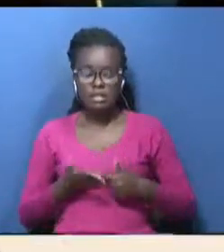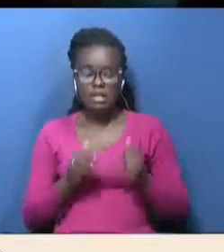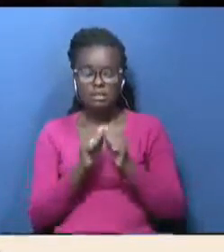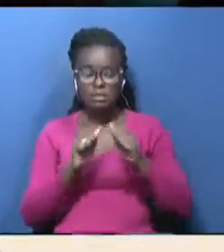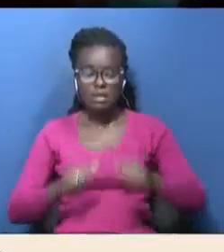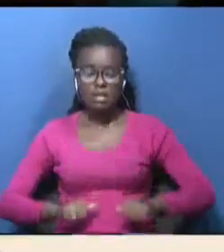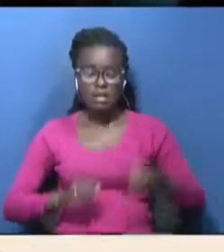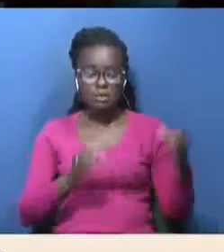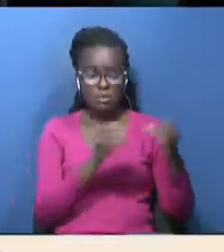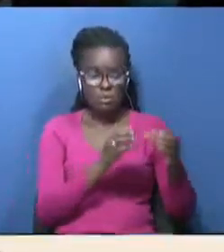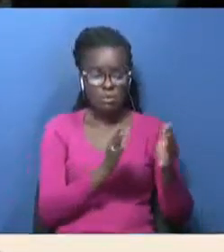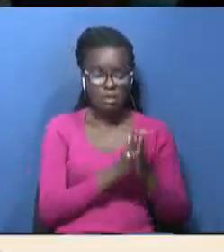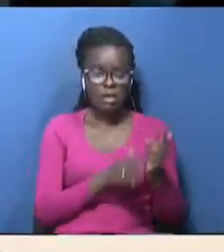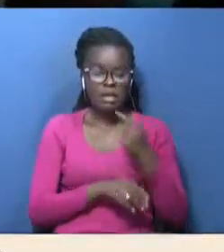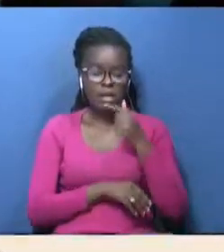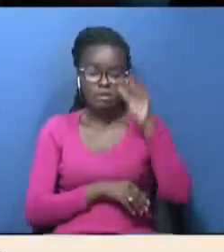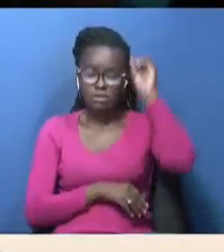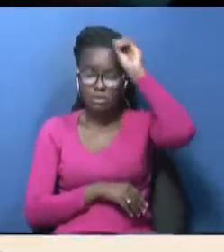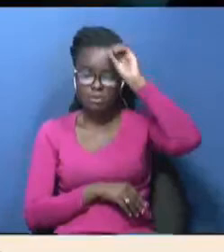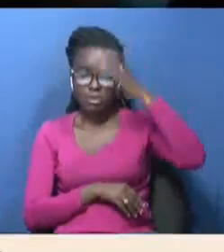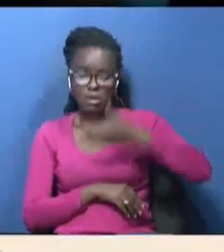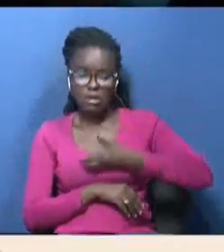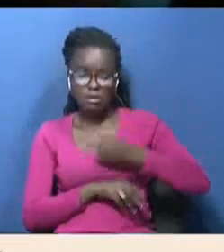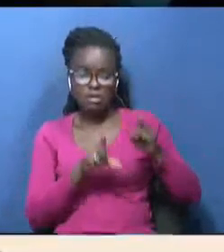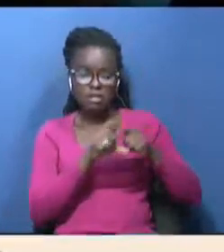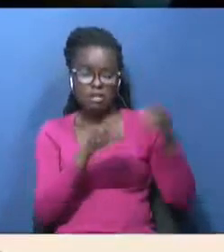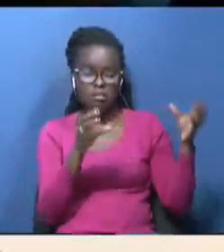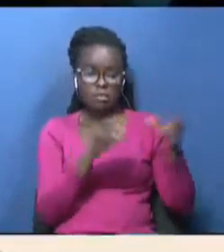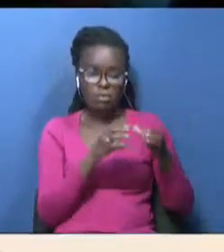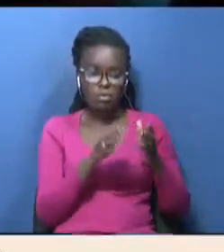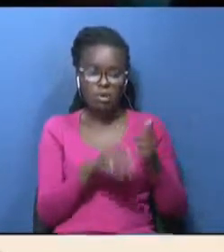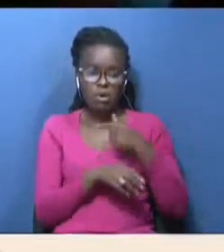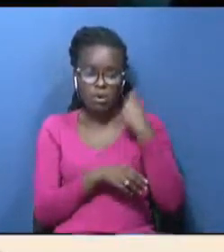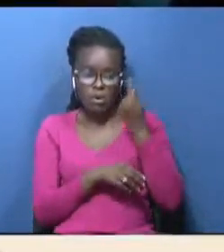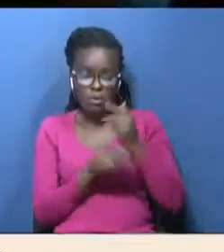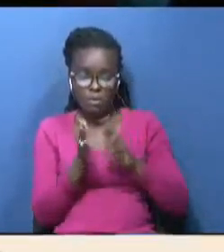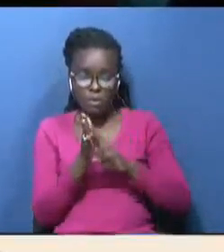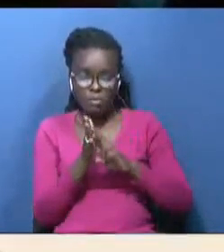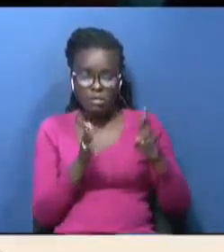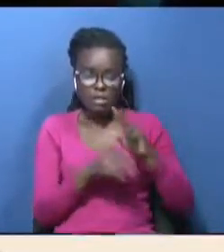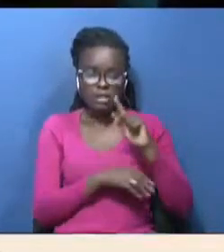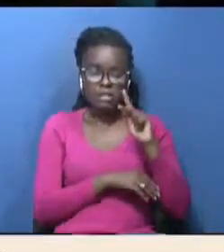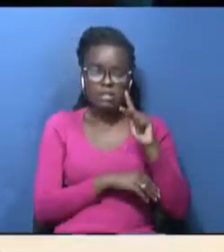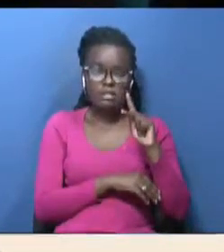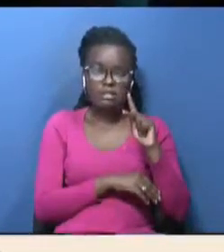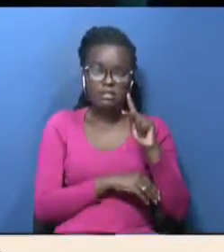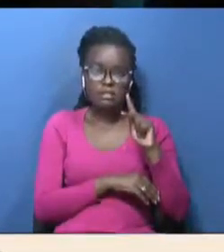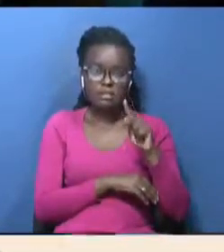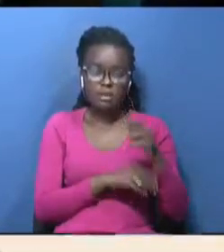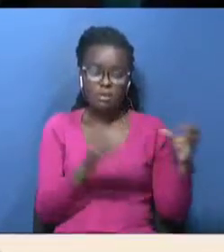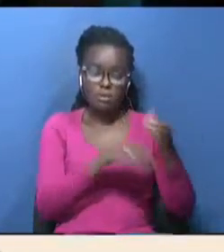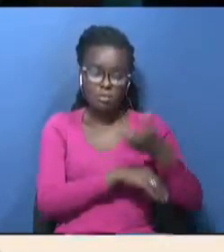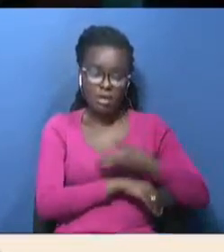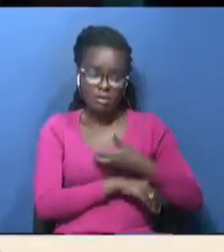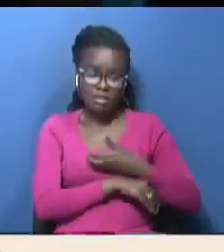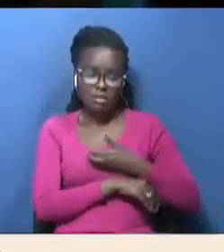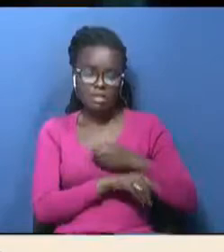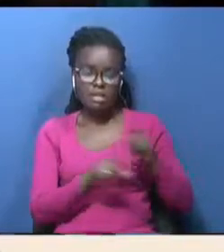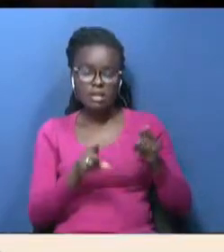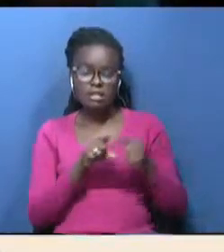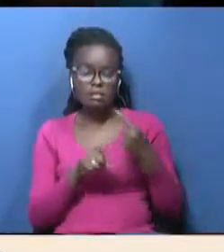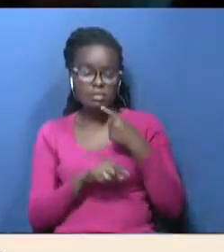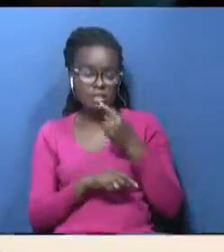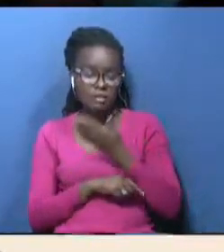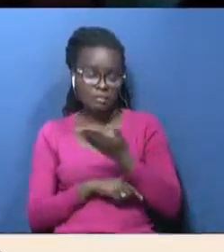chama na tutatangaza msimamo yetu kama chama, nani atapeperusha bendera yetu, na vile Abdul Samad